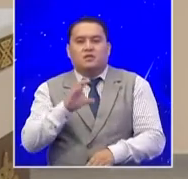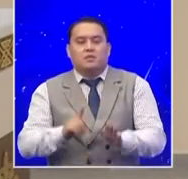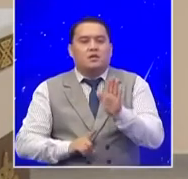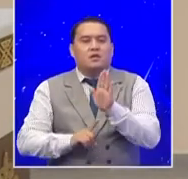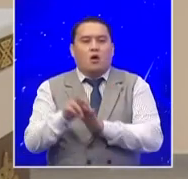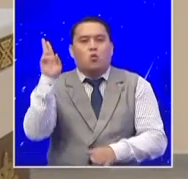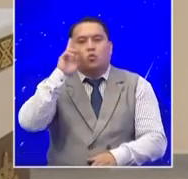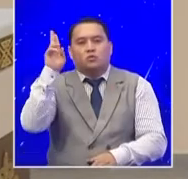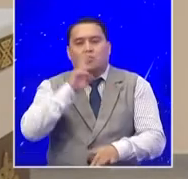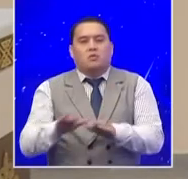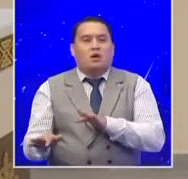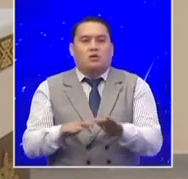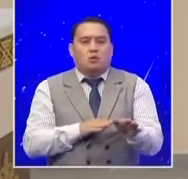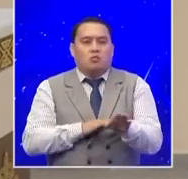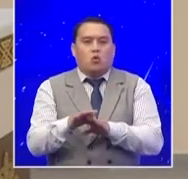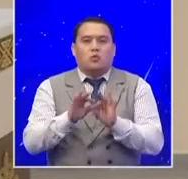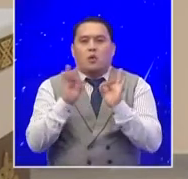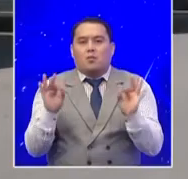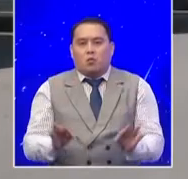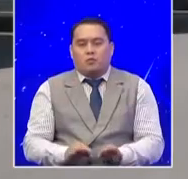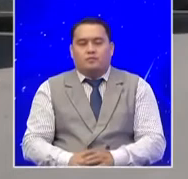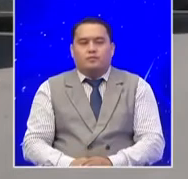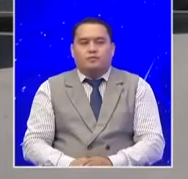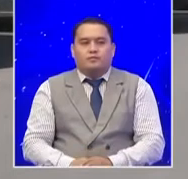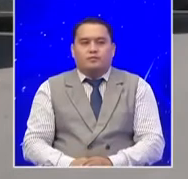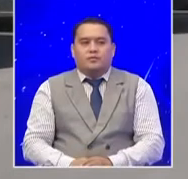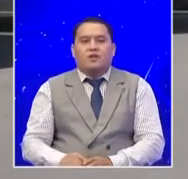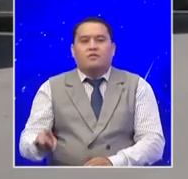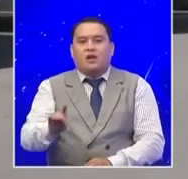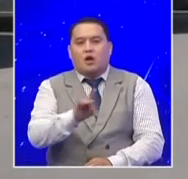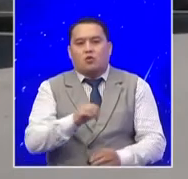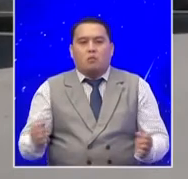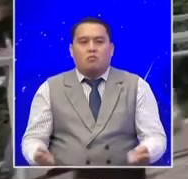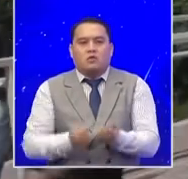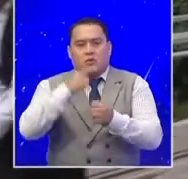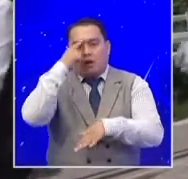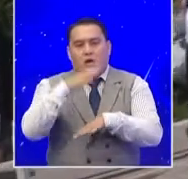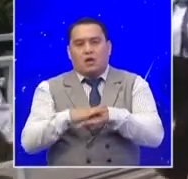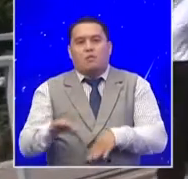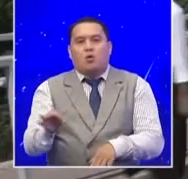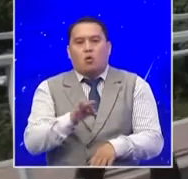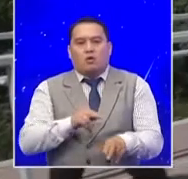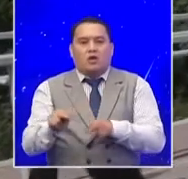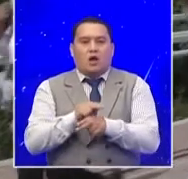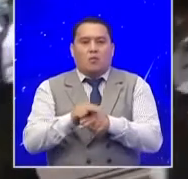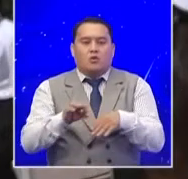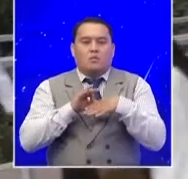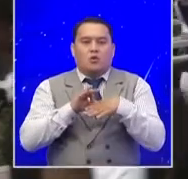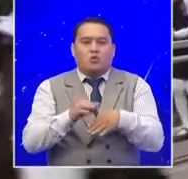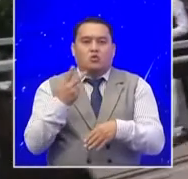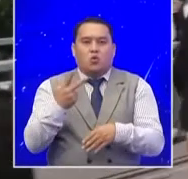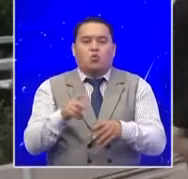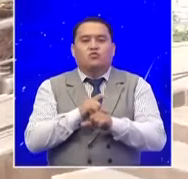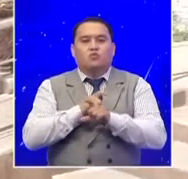начали учебный процесс в полном объеме. К слову, в регионе при поддержке акимата области ведется капитальный ремонт еще 3